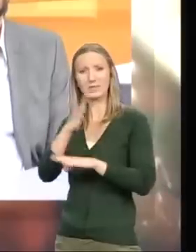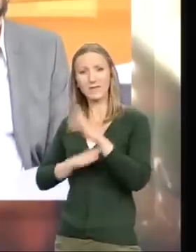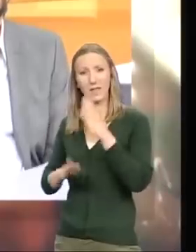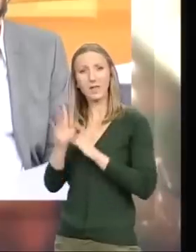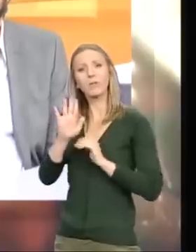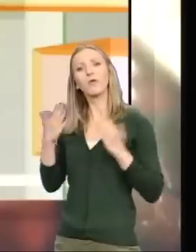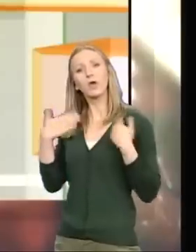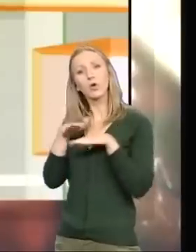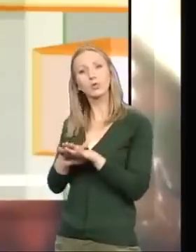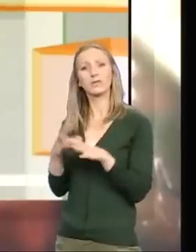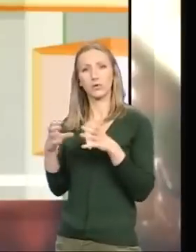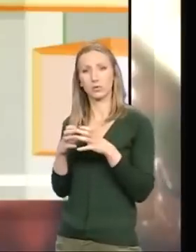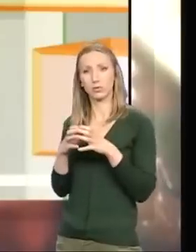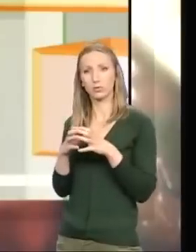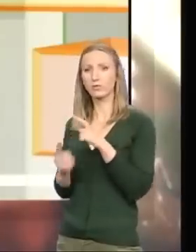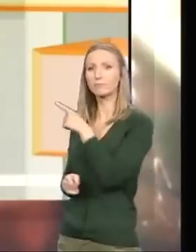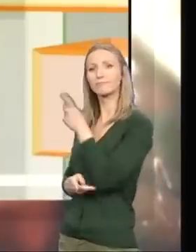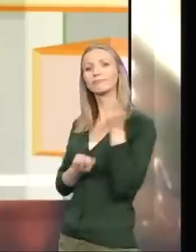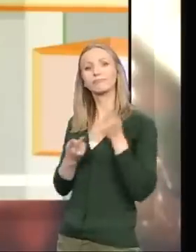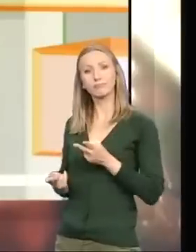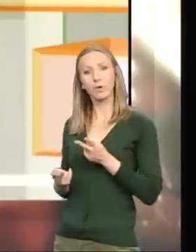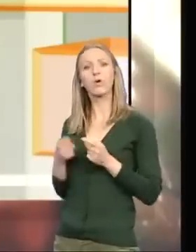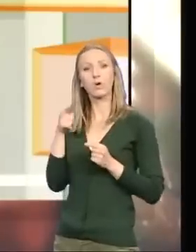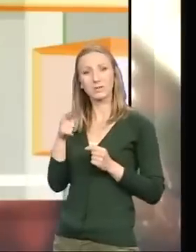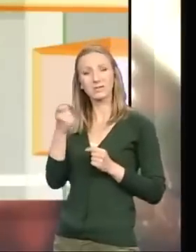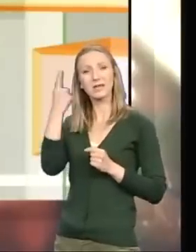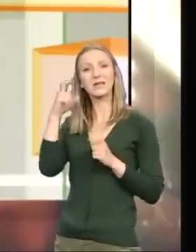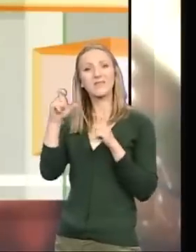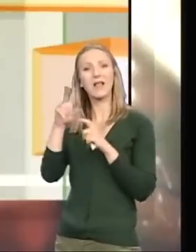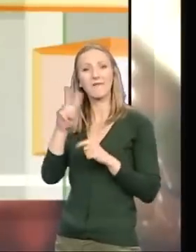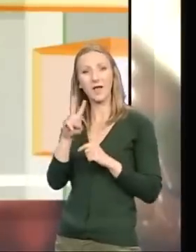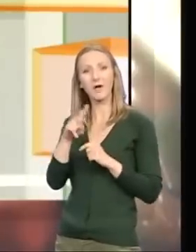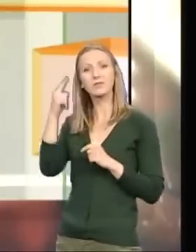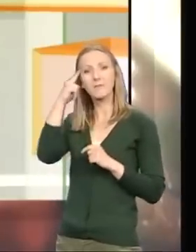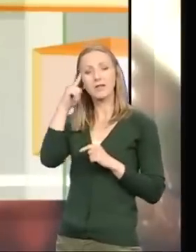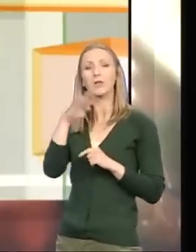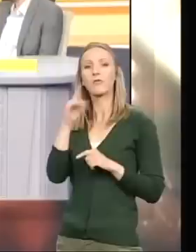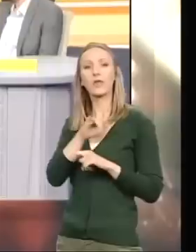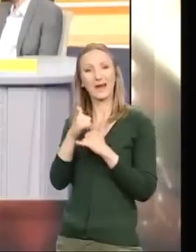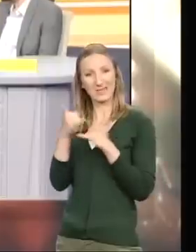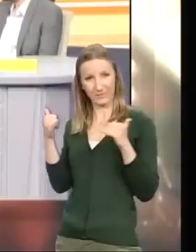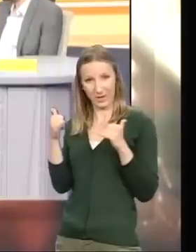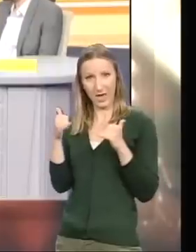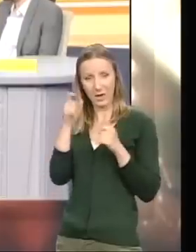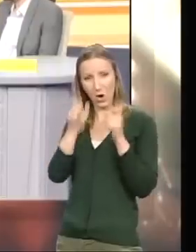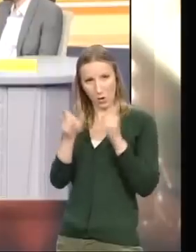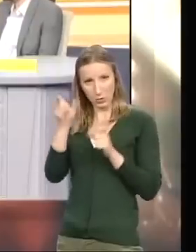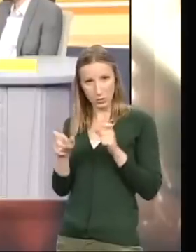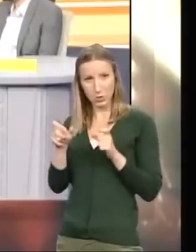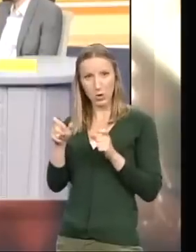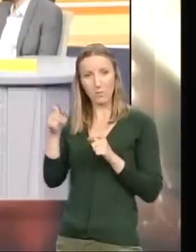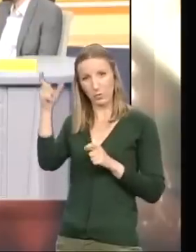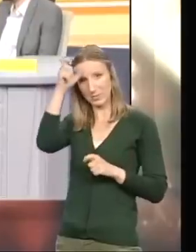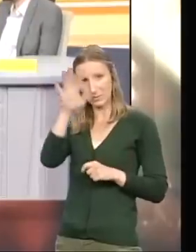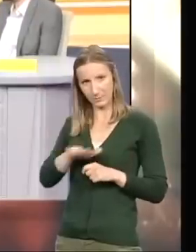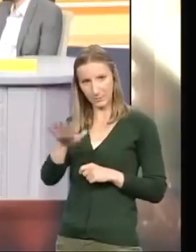Svetlana Vlahović, Sekretar Savjeza za mentalno-nedovolno razvijene osobe Srbije. Dobar dan. Vi imate veliko iskustvo na